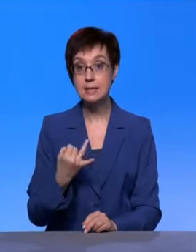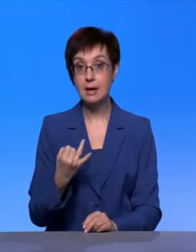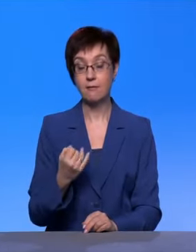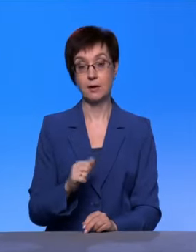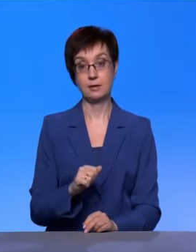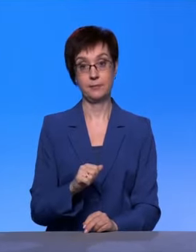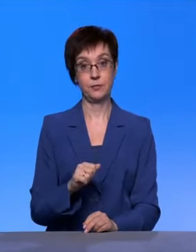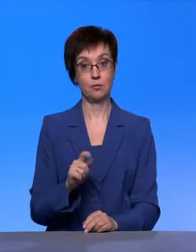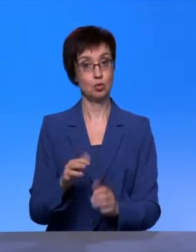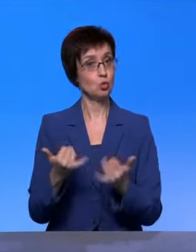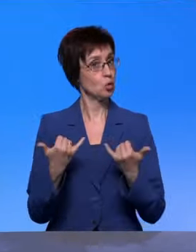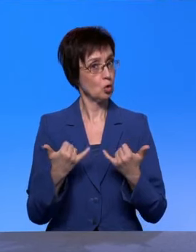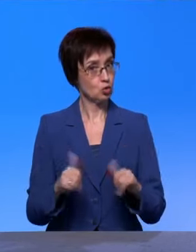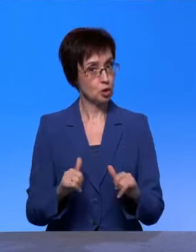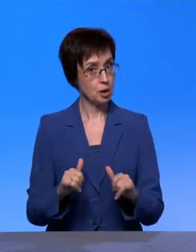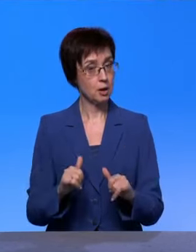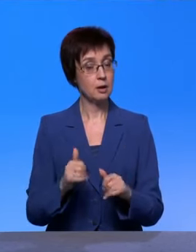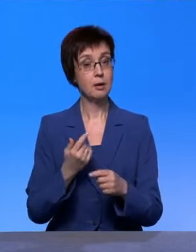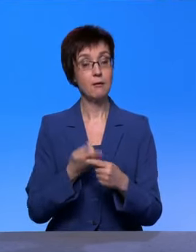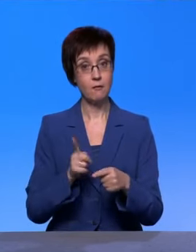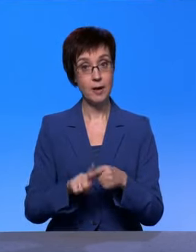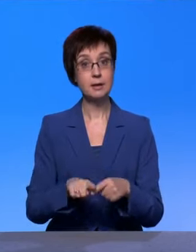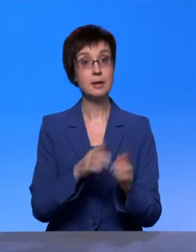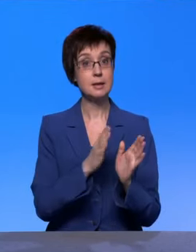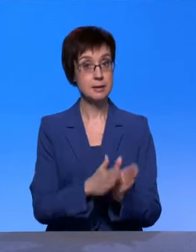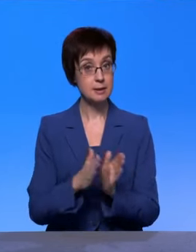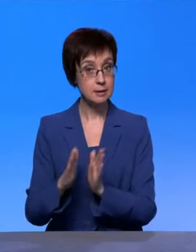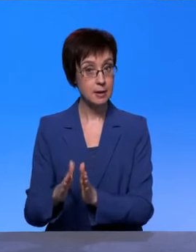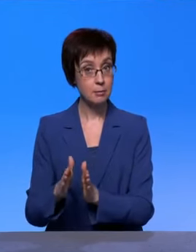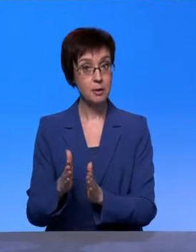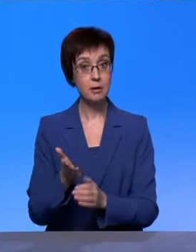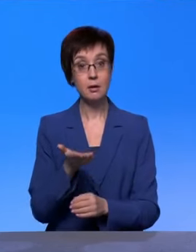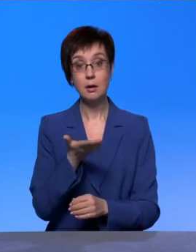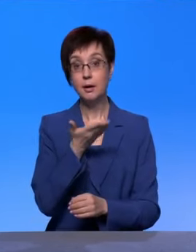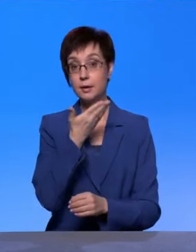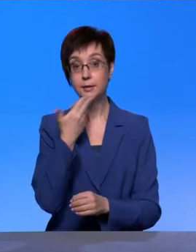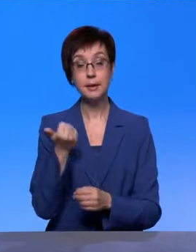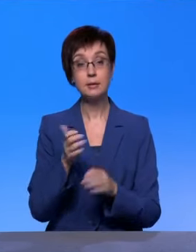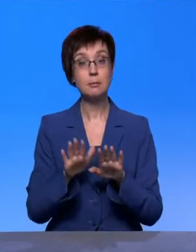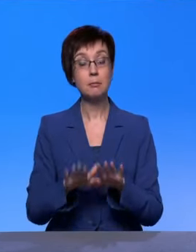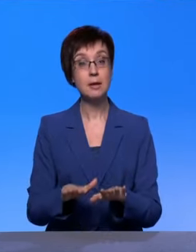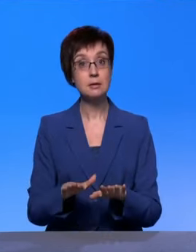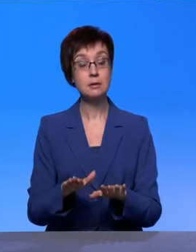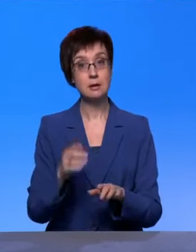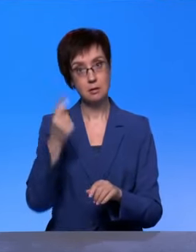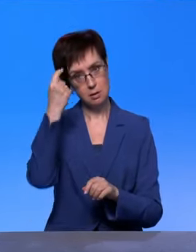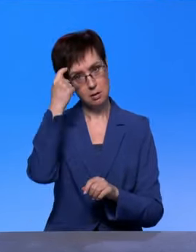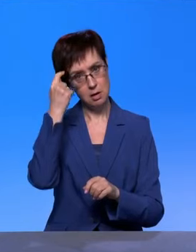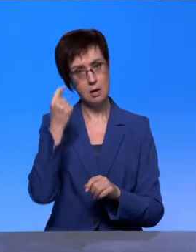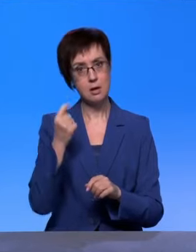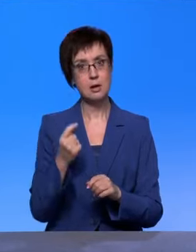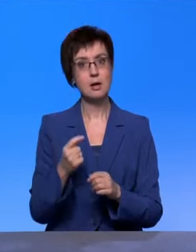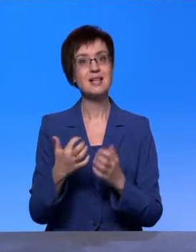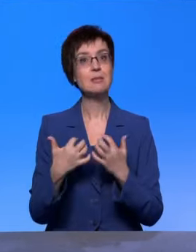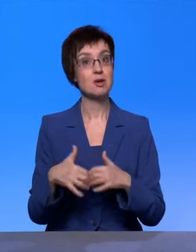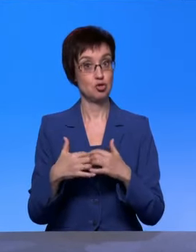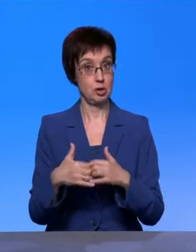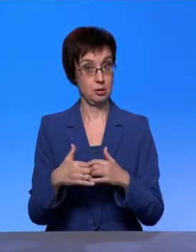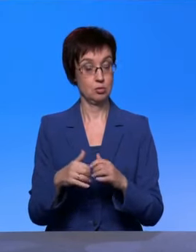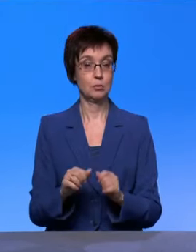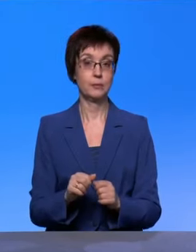неужели в этой системе нет места размышлений? Лен, ну, во-первых, есть.